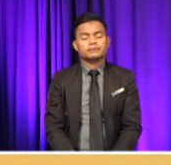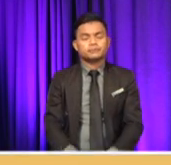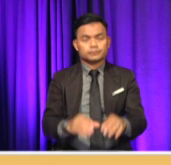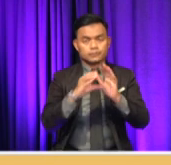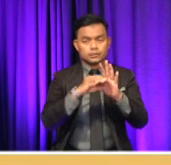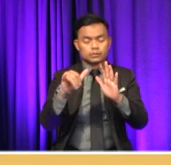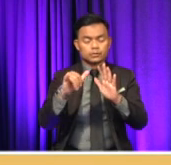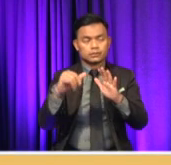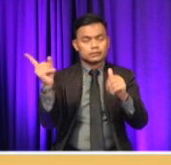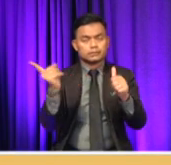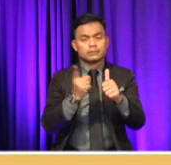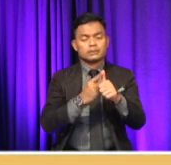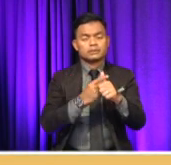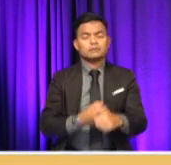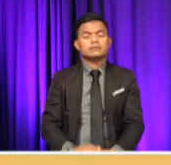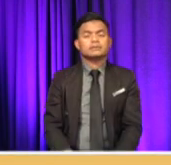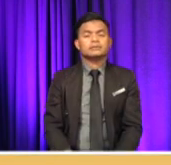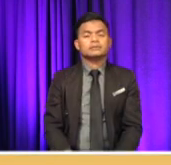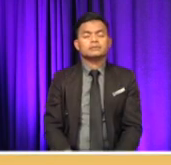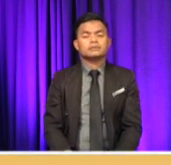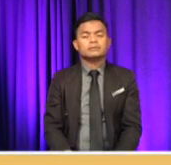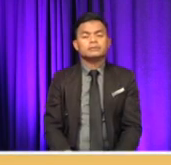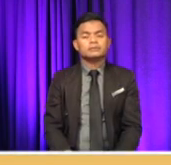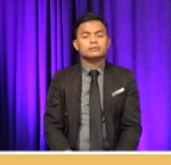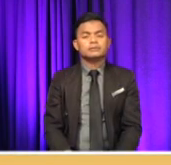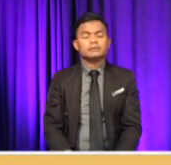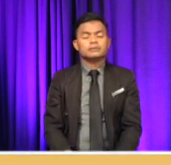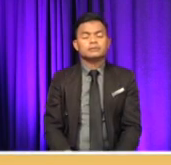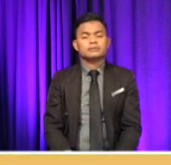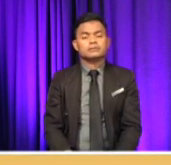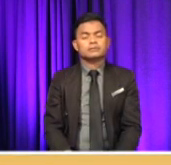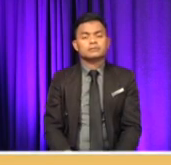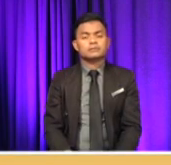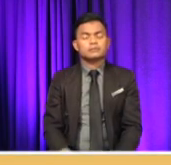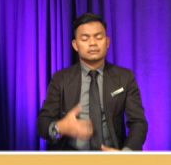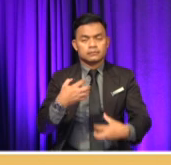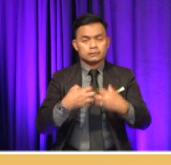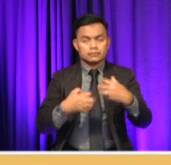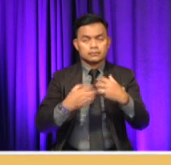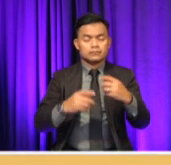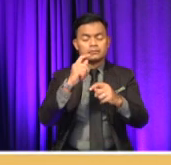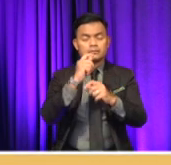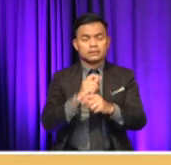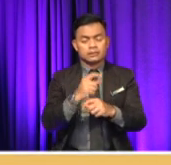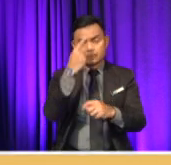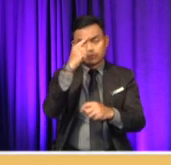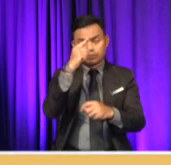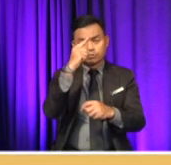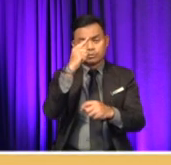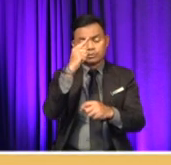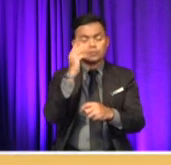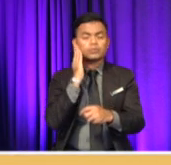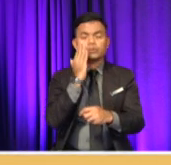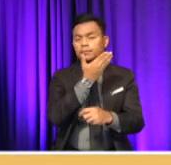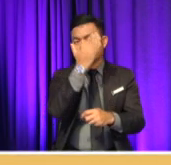yang gampang pertama itu yang sebelah kanan itu itu adalah contoh mesin Tekan untuk bedak compact compact powder oke